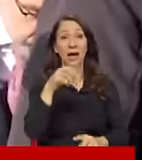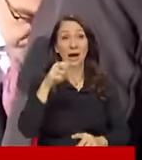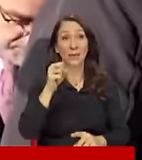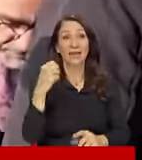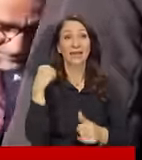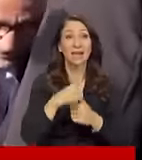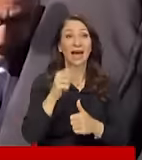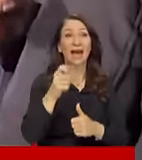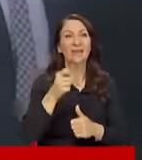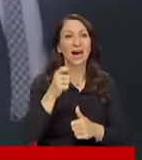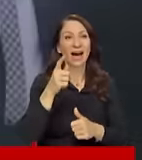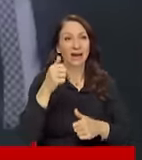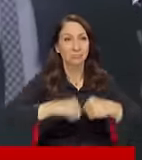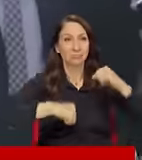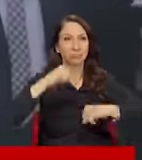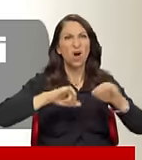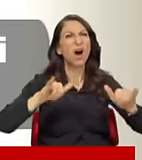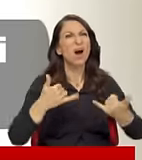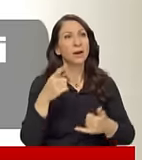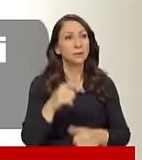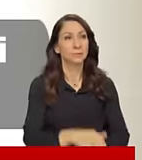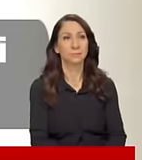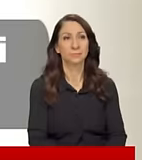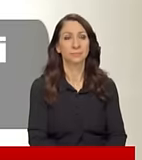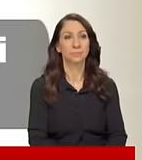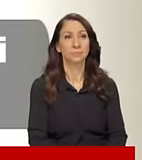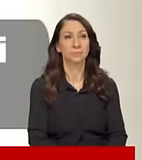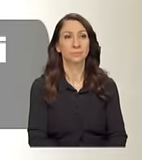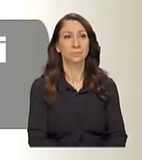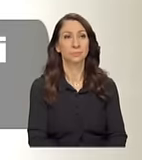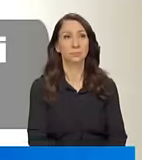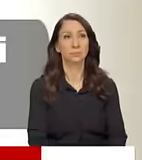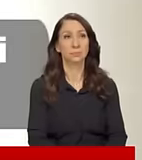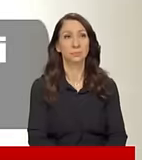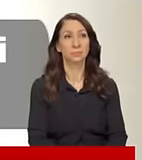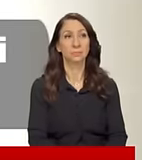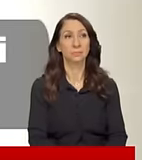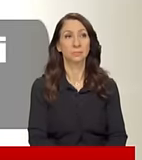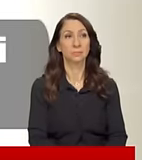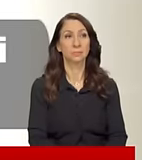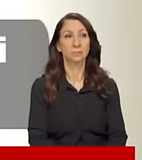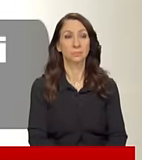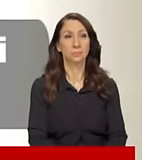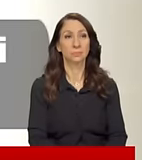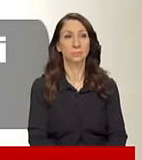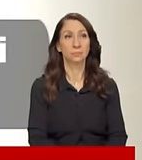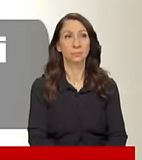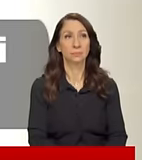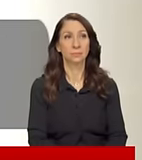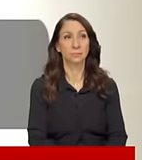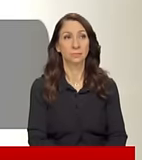Parti yeniden Refah Partisi rekabeti sert geçiyor. Bugün eğer sokakta sağcısı solcusu hangi siyasi görüşten olursa olsun Urfa